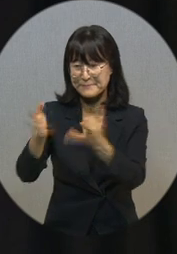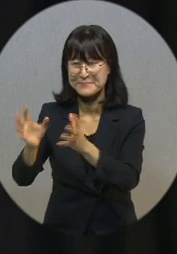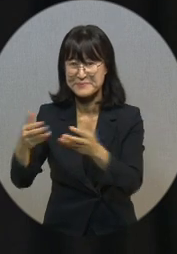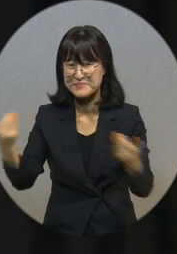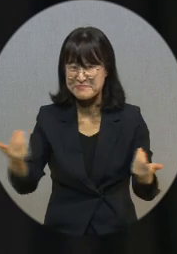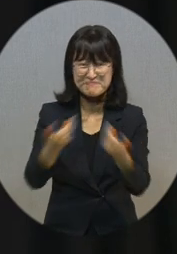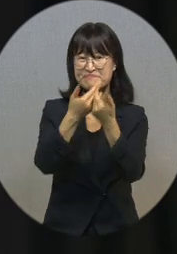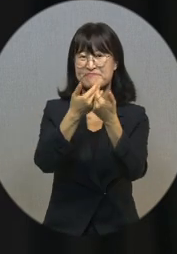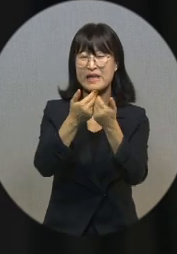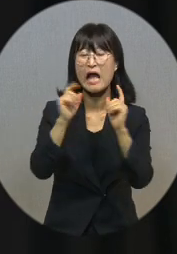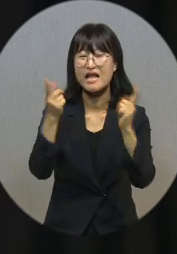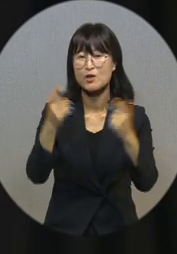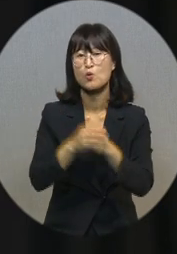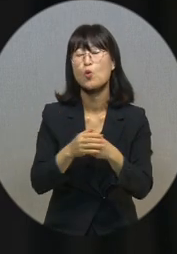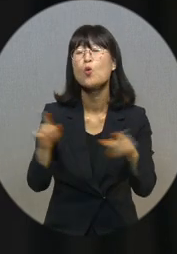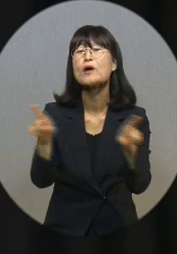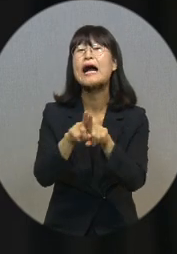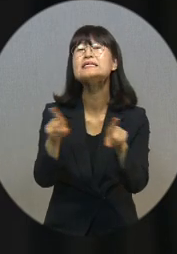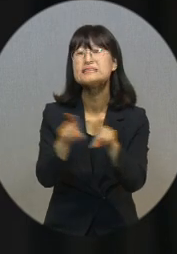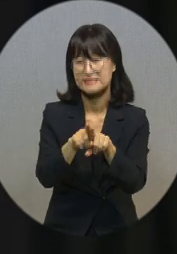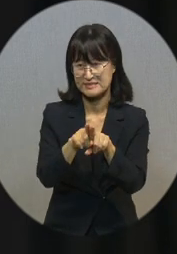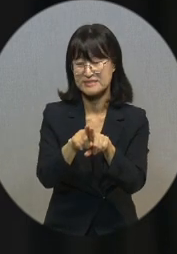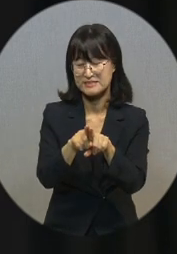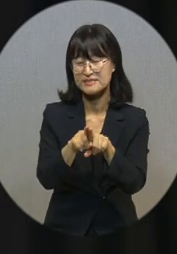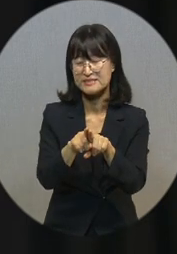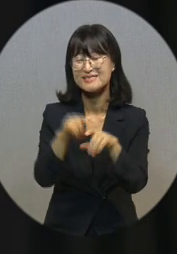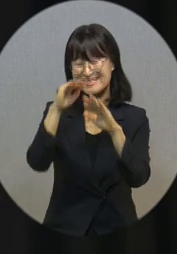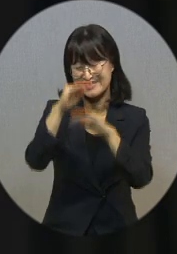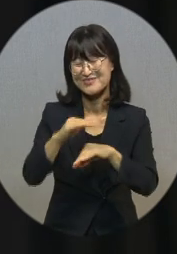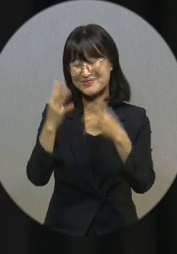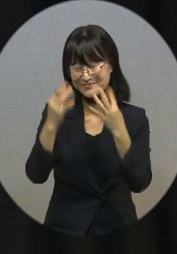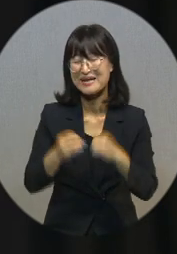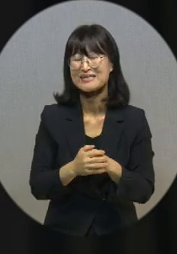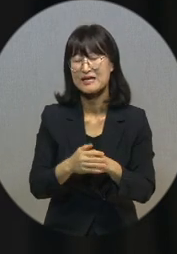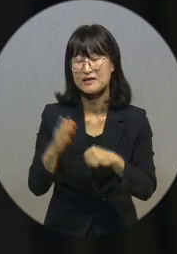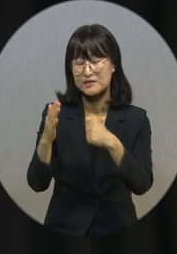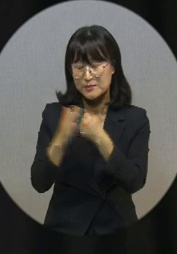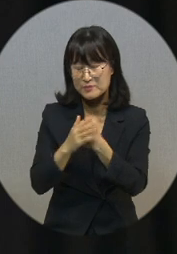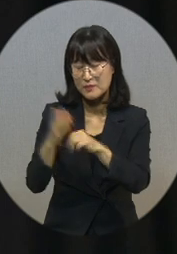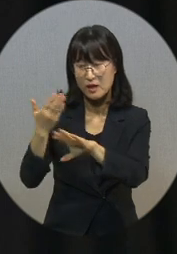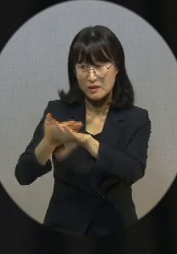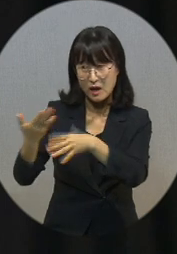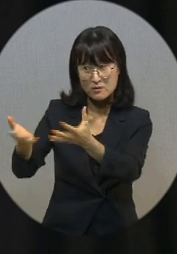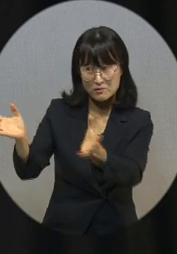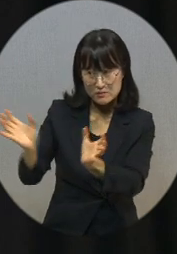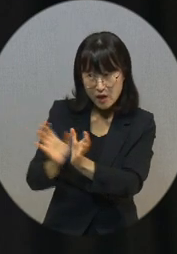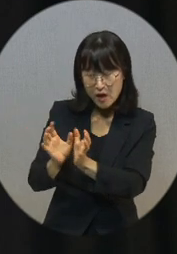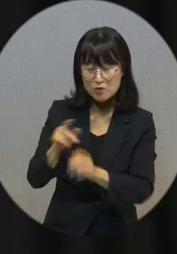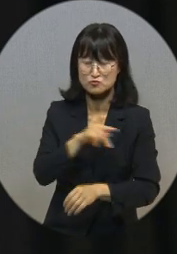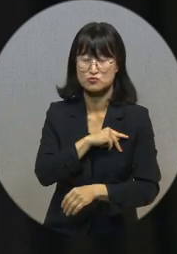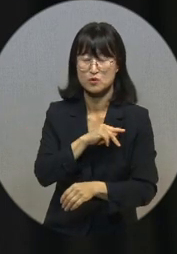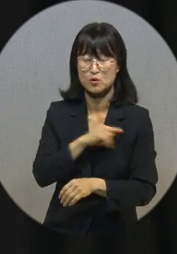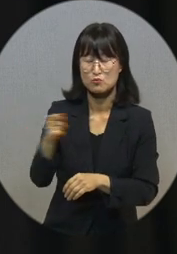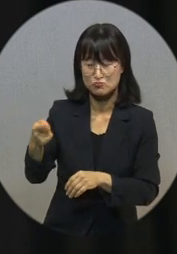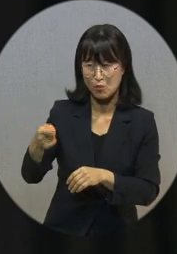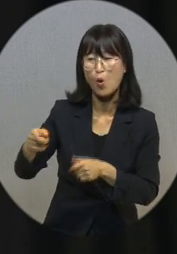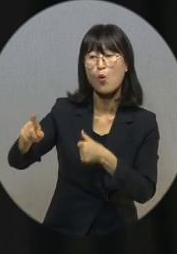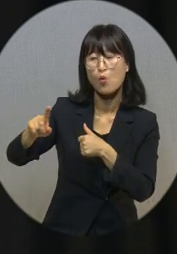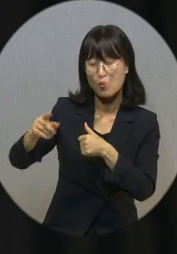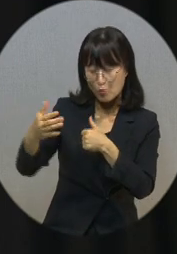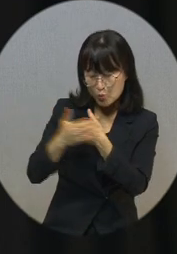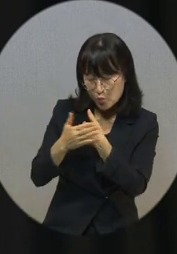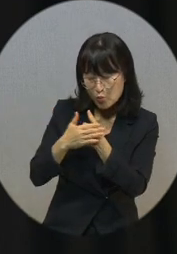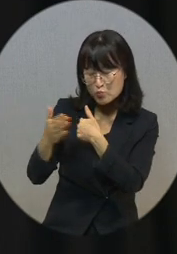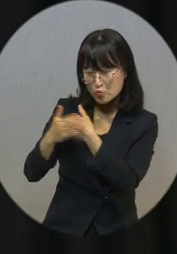같이 해나가고자 하는 부분들이 많아서 다른 당 의원님들도 많이 응원해 주시고 공동 발의도 참여해 주시고